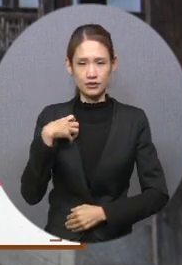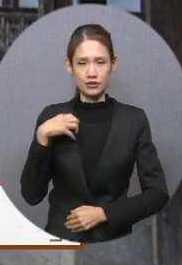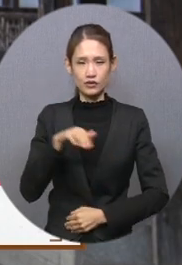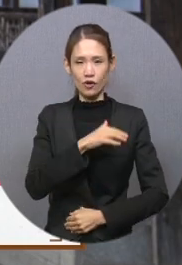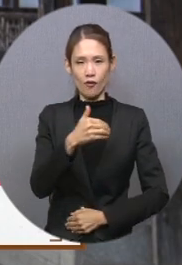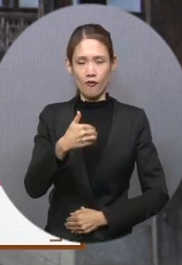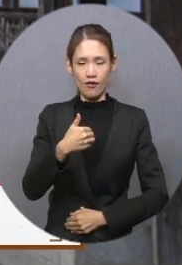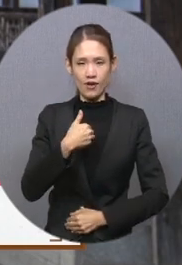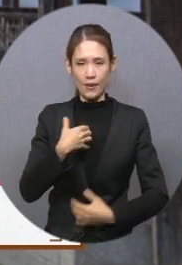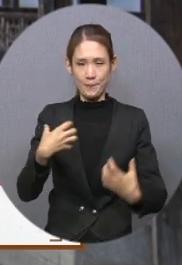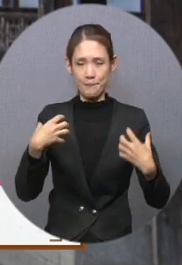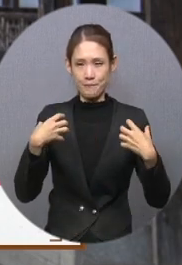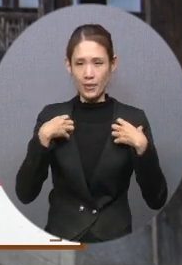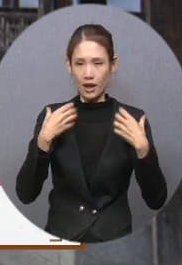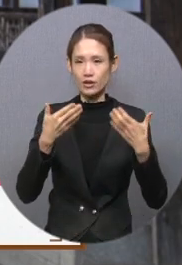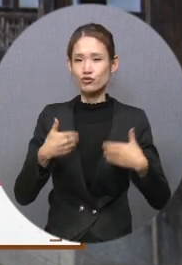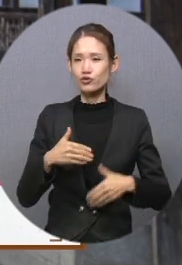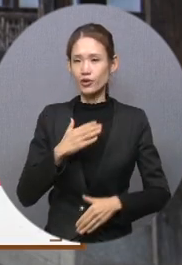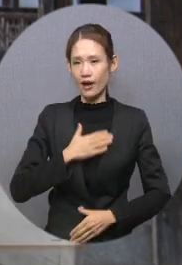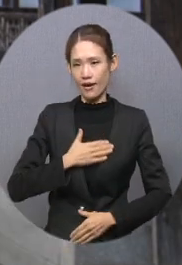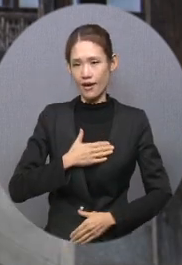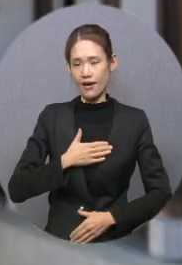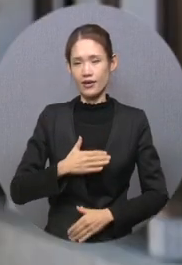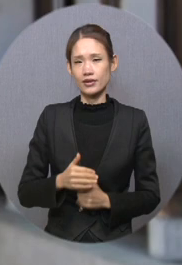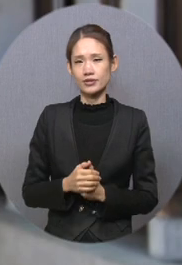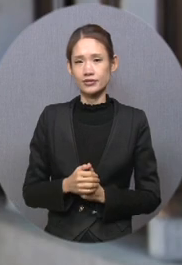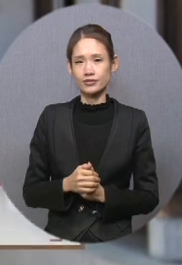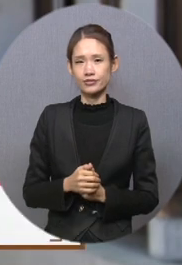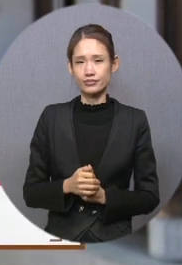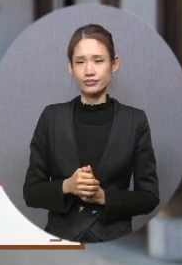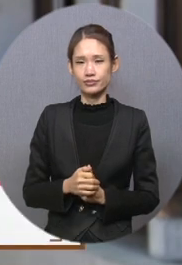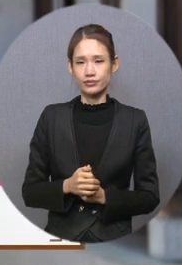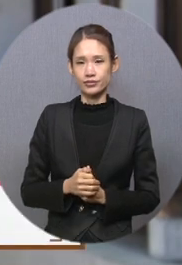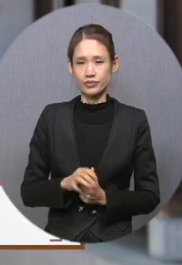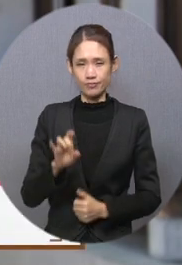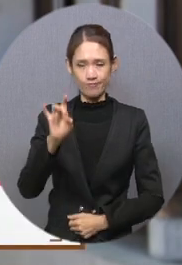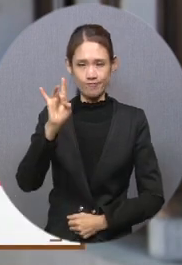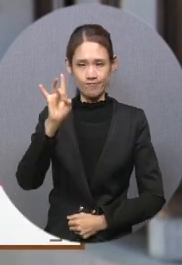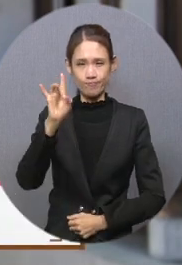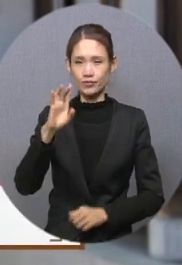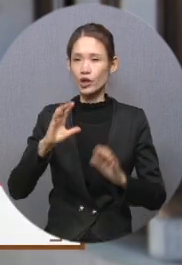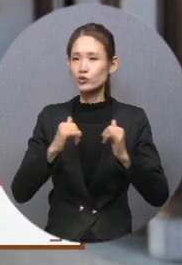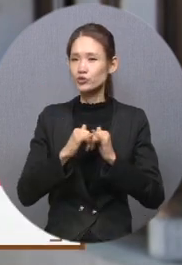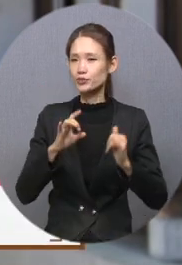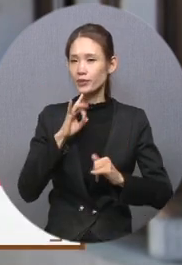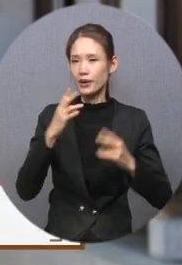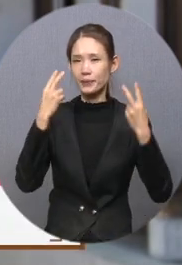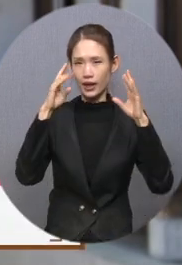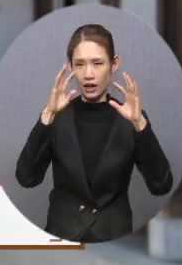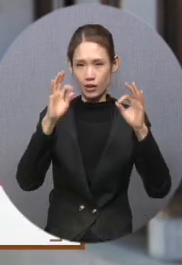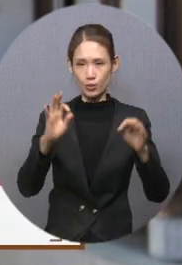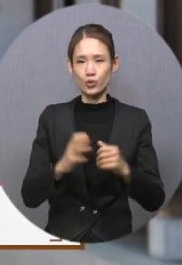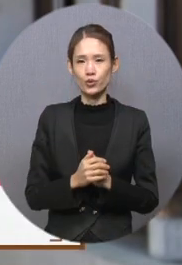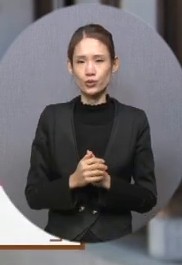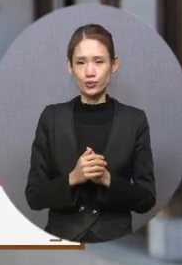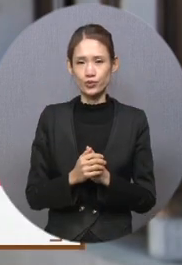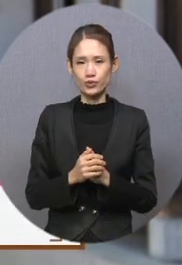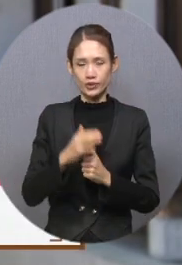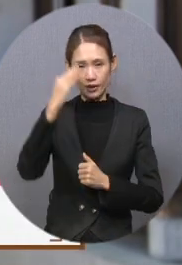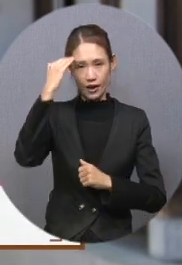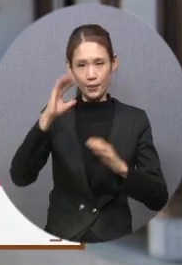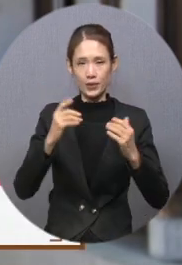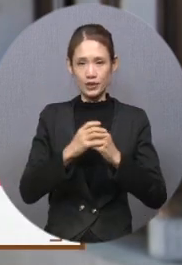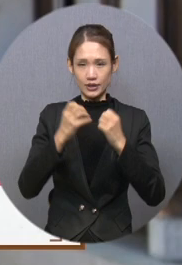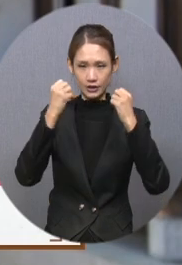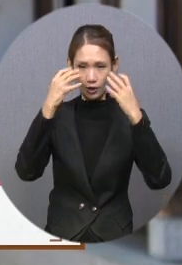저희에게 있음을 잘 알고 있습니다. 오직 국민만 바라보고